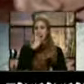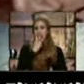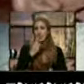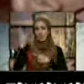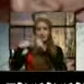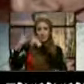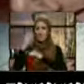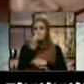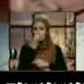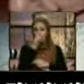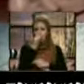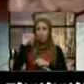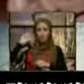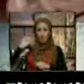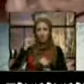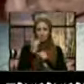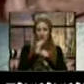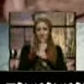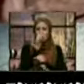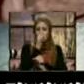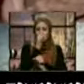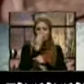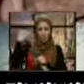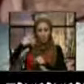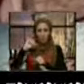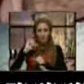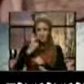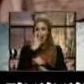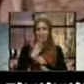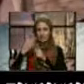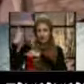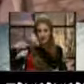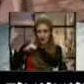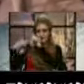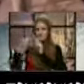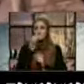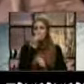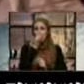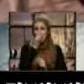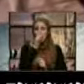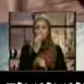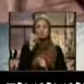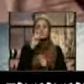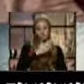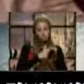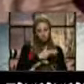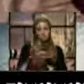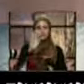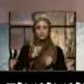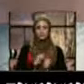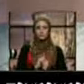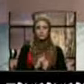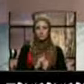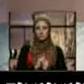من تعود على أشياء وكأنها قوانين. يعني الكارثة الكبرى مثلا أضرب مثال من